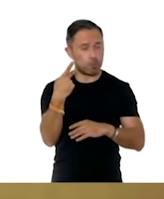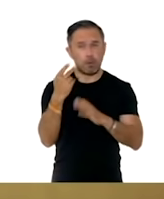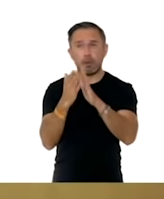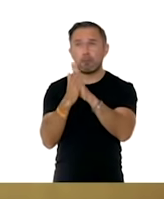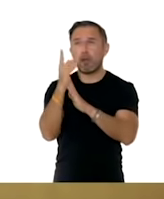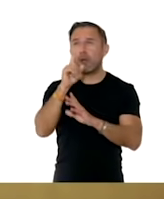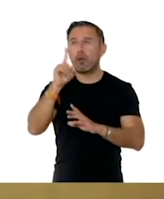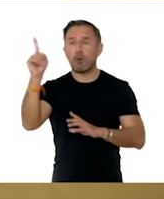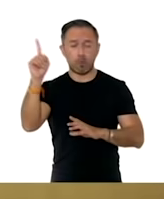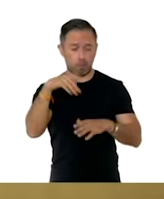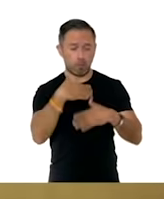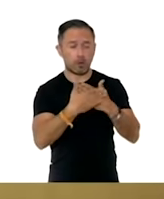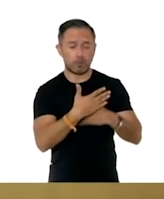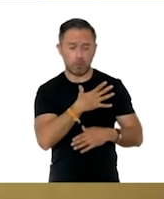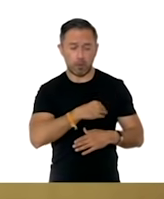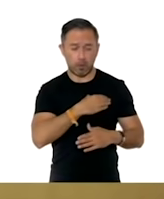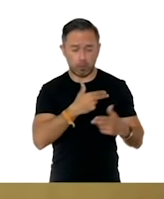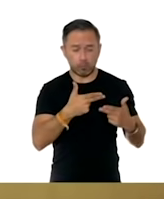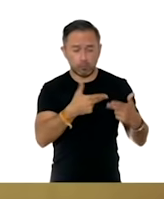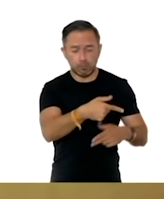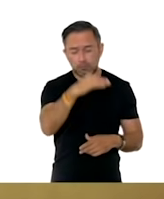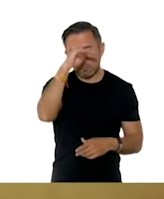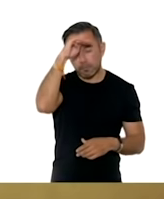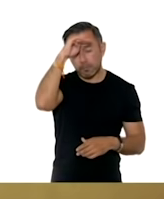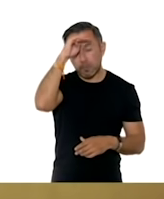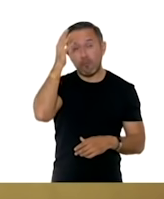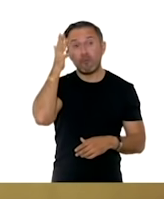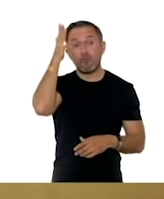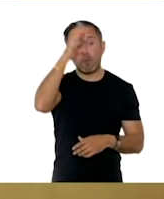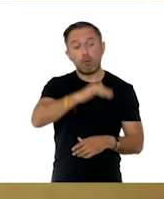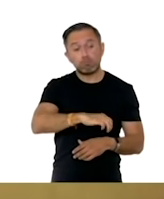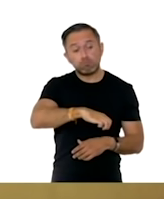abinshane, aliksmaba utiale helo.